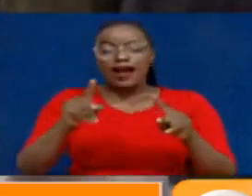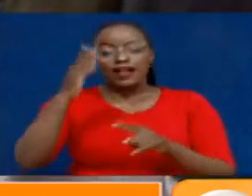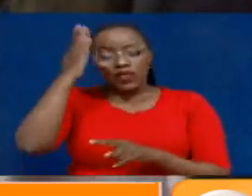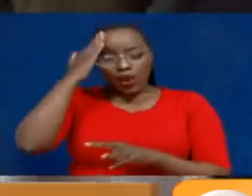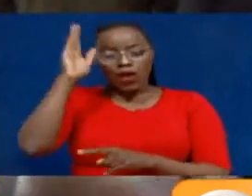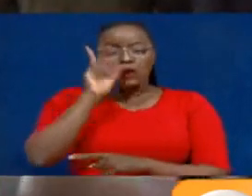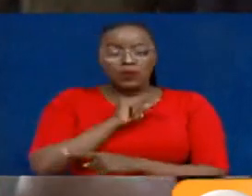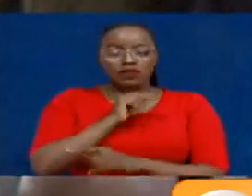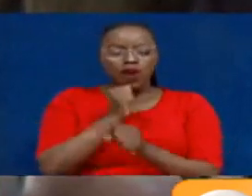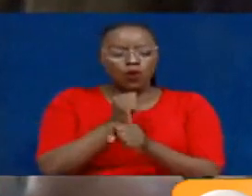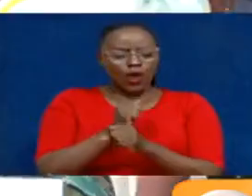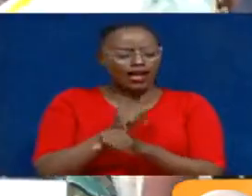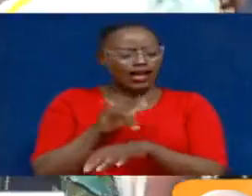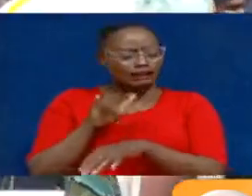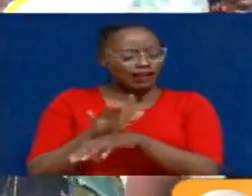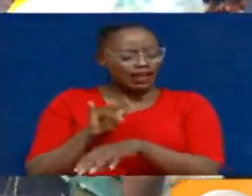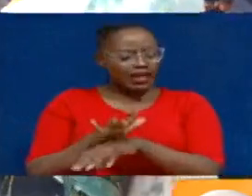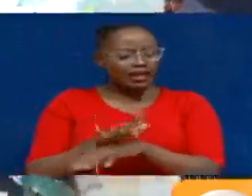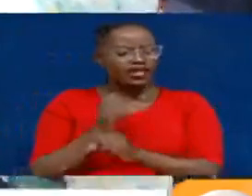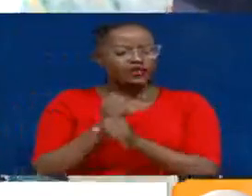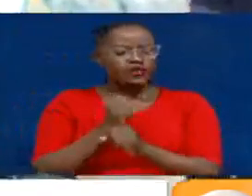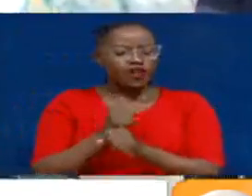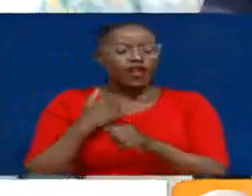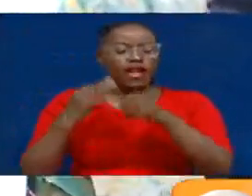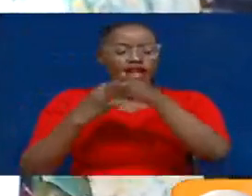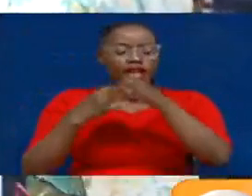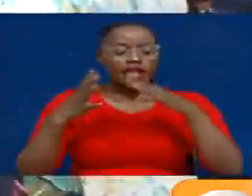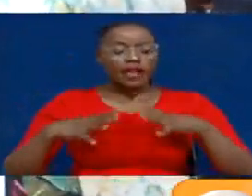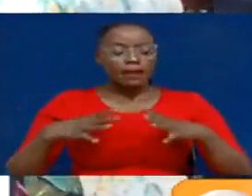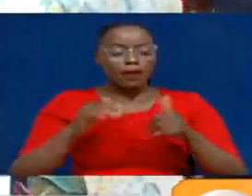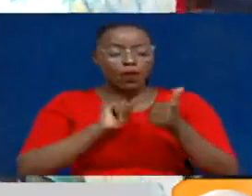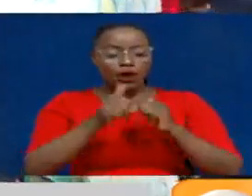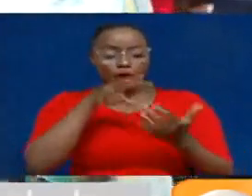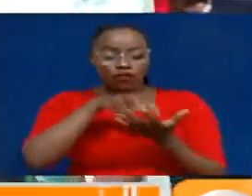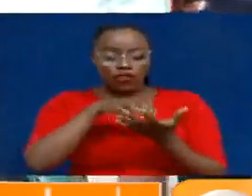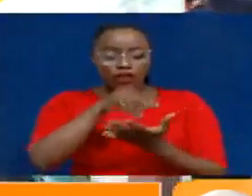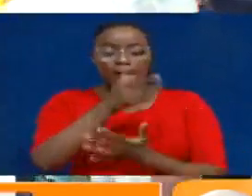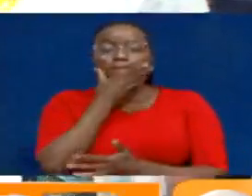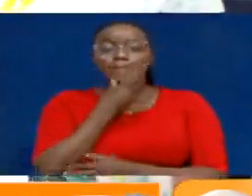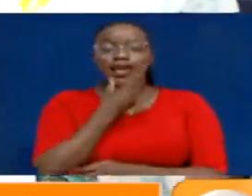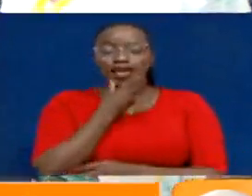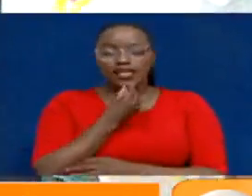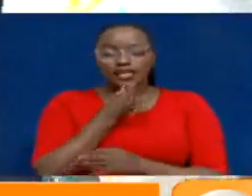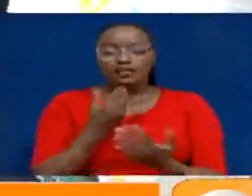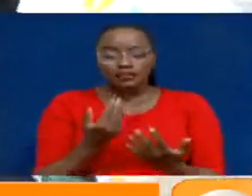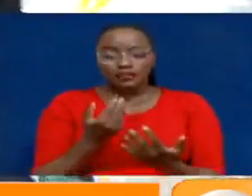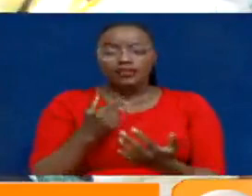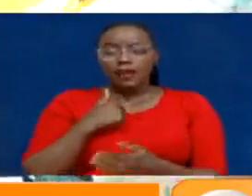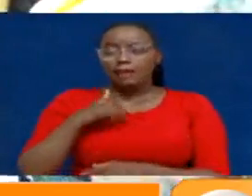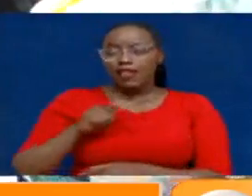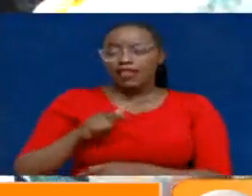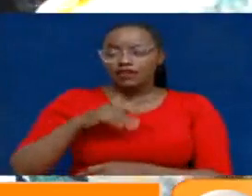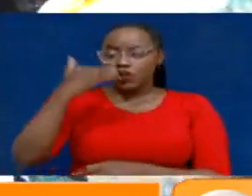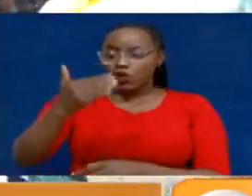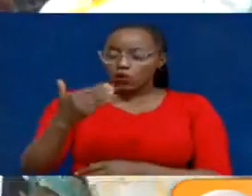wajue kwamba kazi ni mapema mapema. I had 8 contestants who are men. Being a lady,